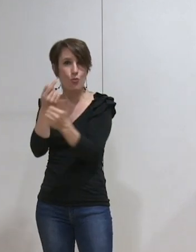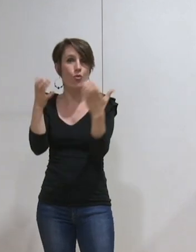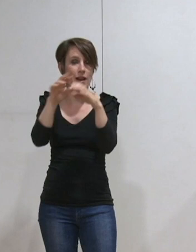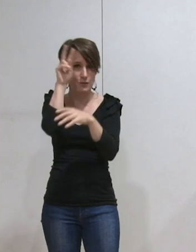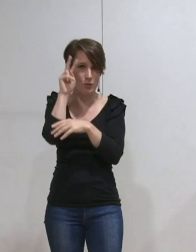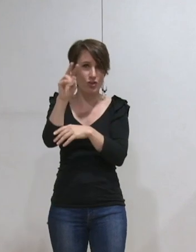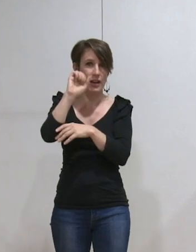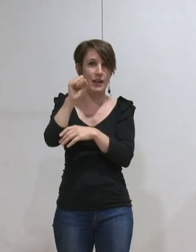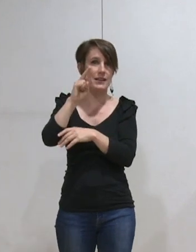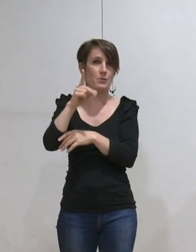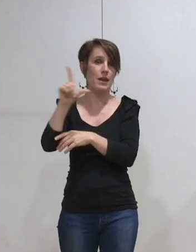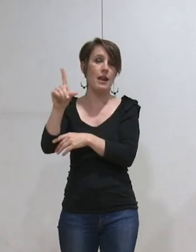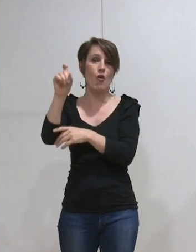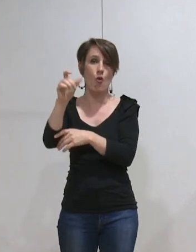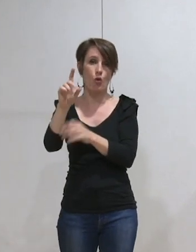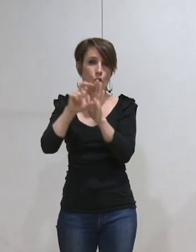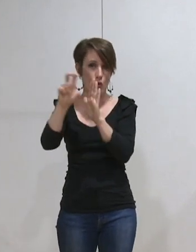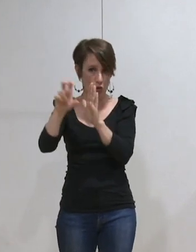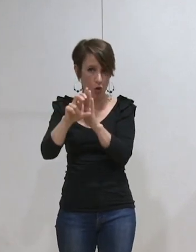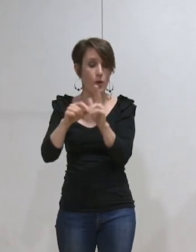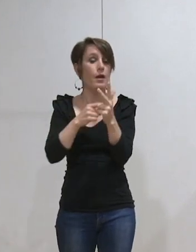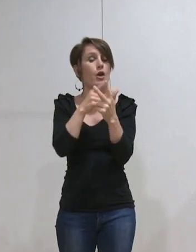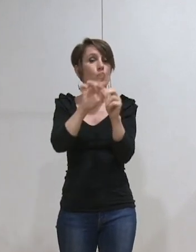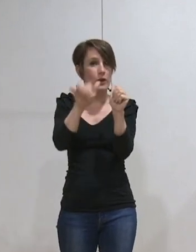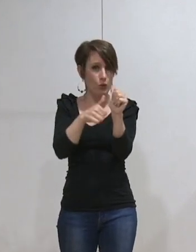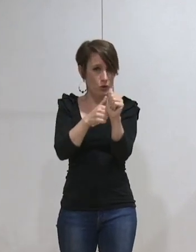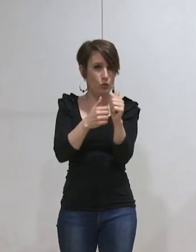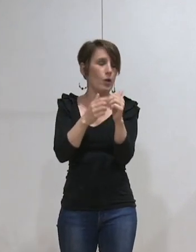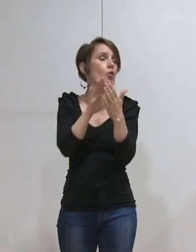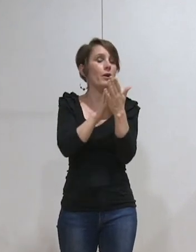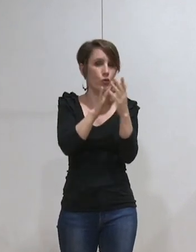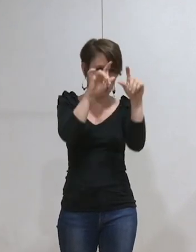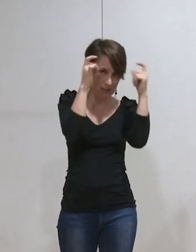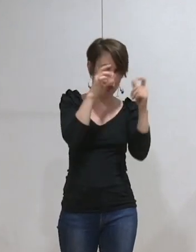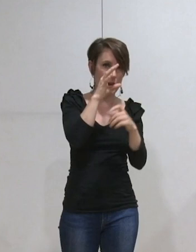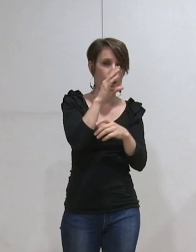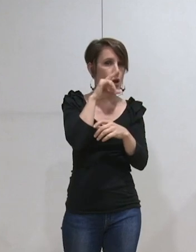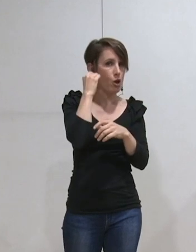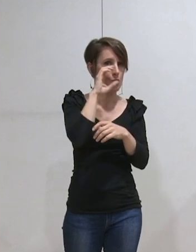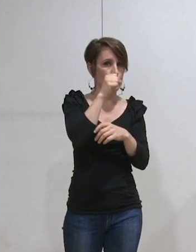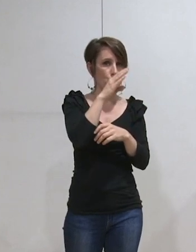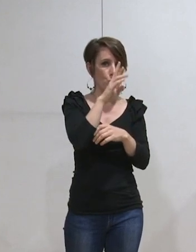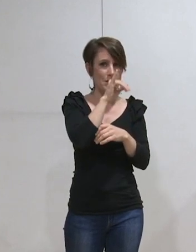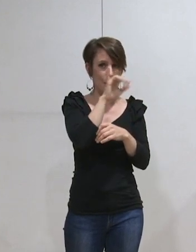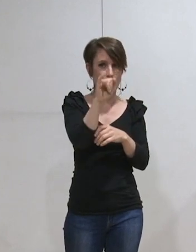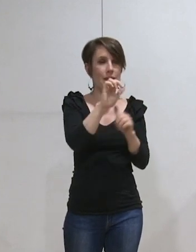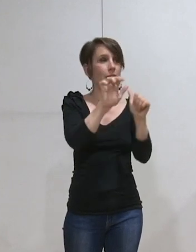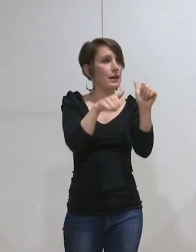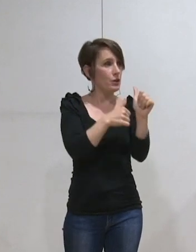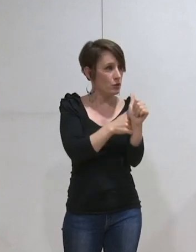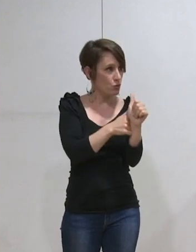la SPL hautgrenoble pour lesquels nous proposons en titulaire monsieur Sabri et en suppléante madame